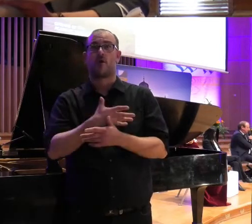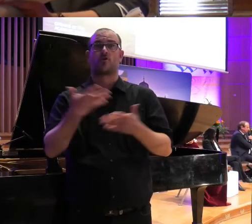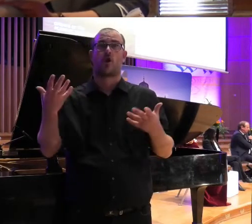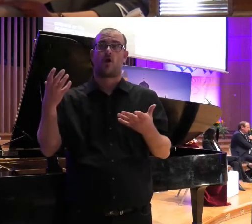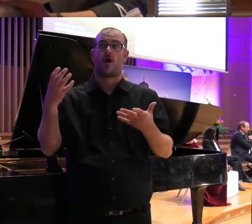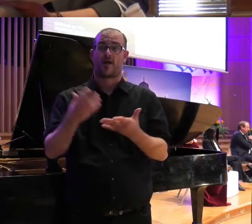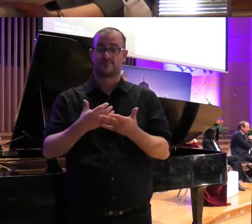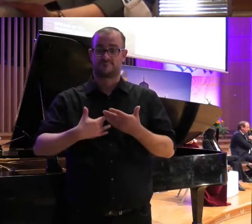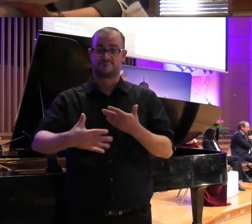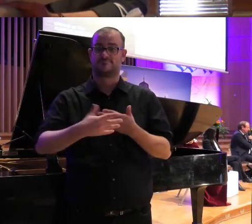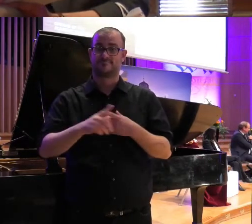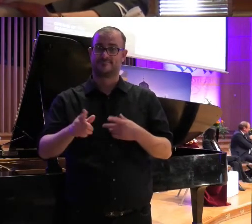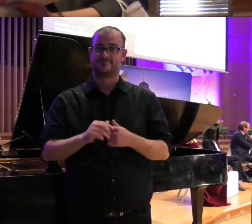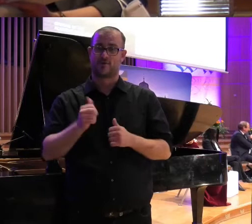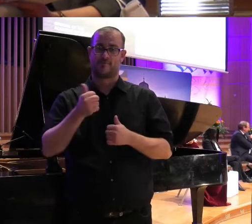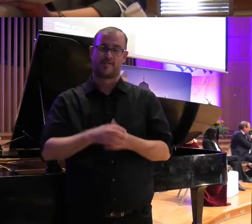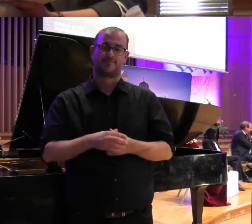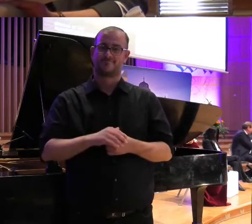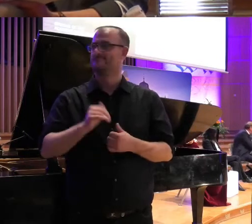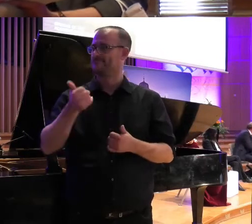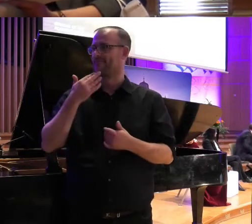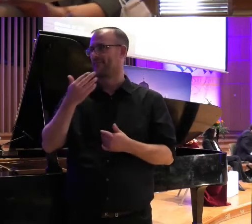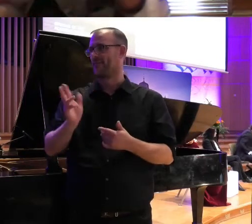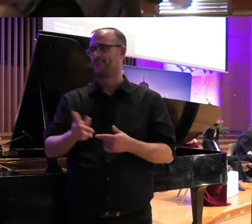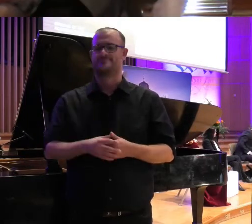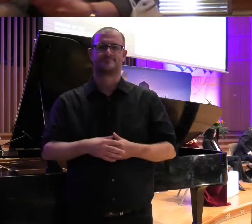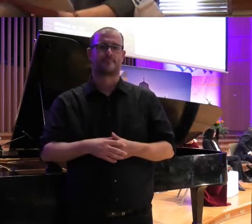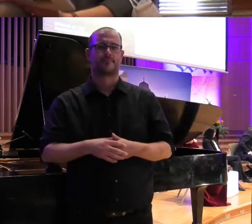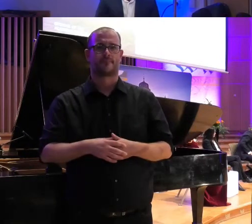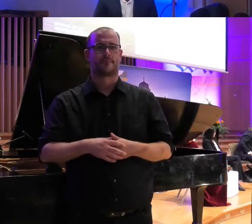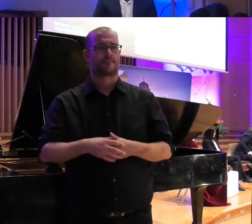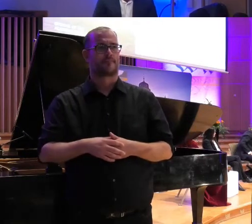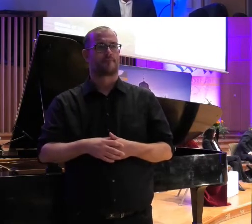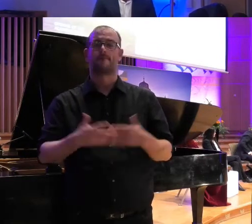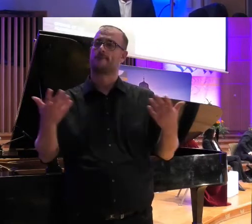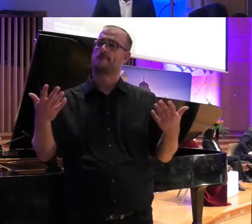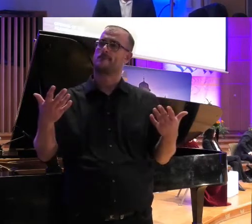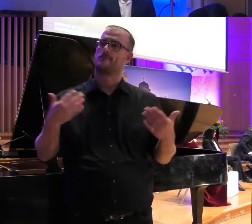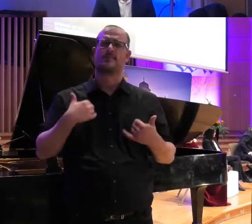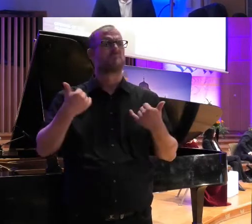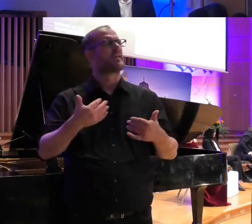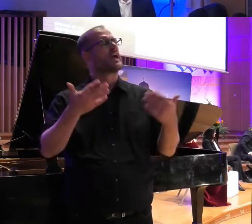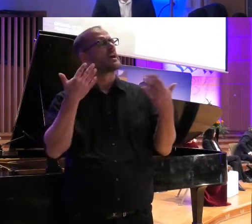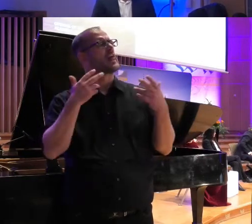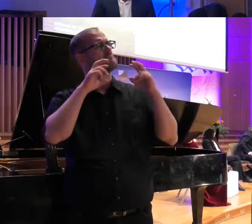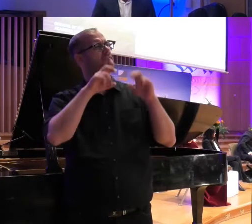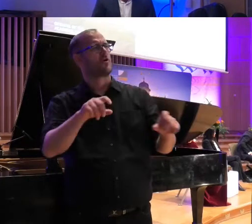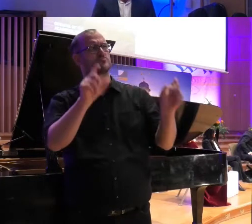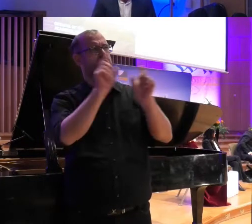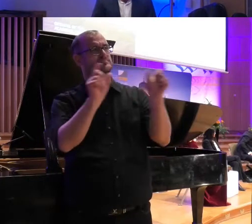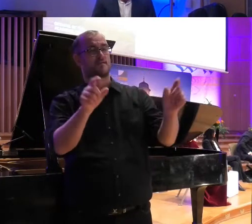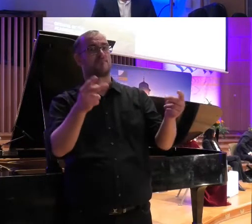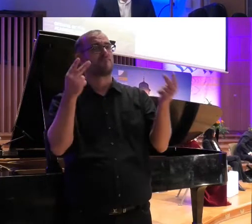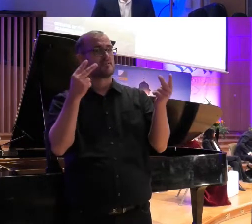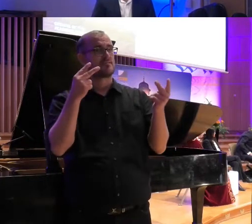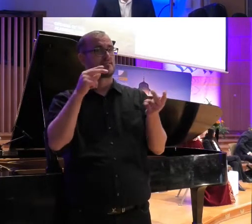in naher Zukunft brauchen. Ja, danke auch Ihnen. Wenn wir über Klimaforschung sprechen, dann ist eine Sache dabei ganz zentral und das